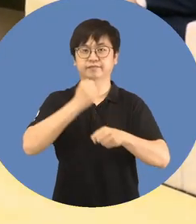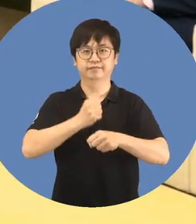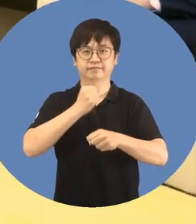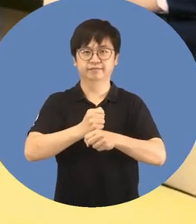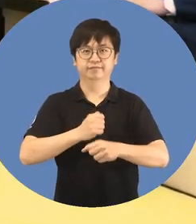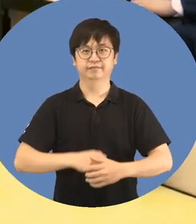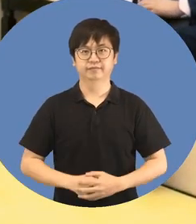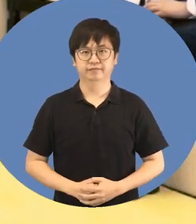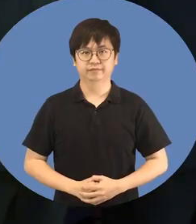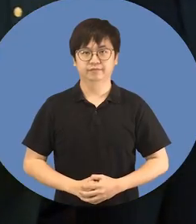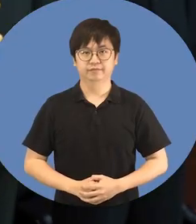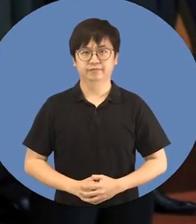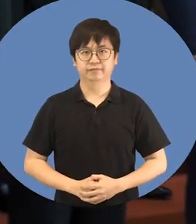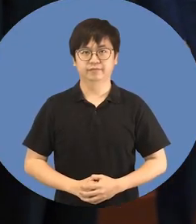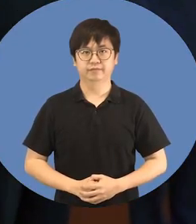事。